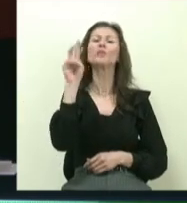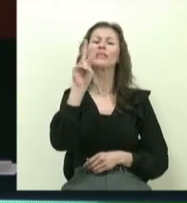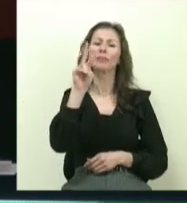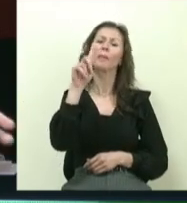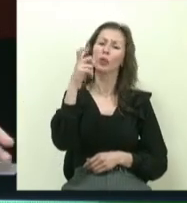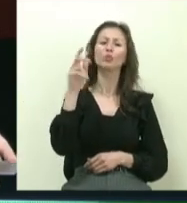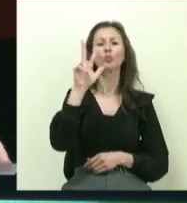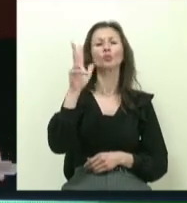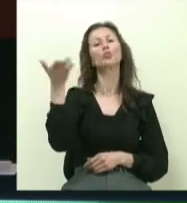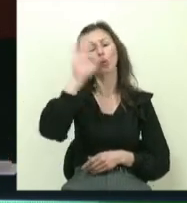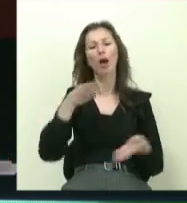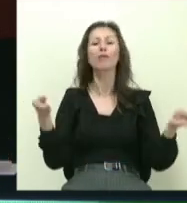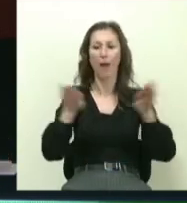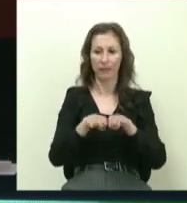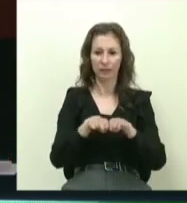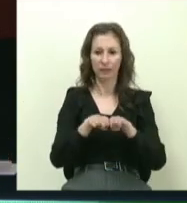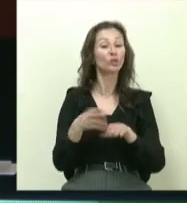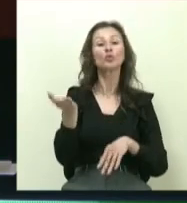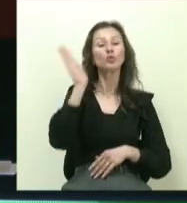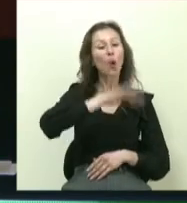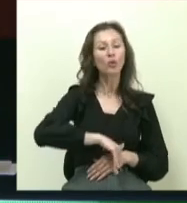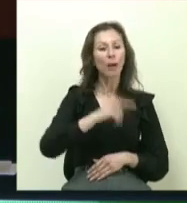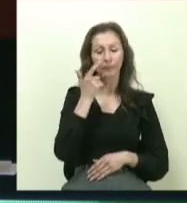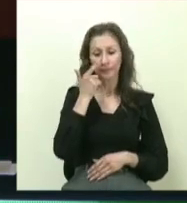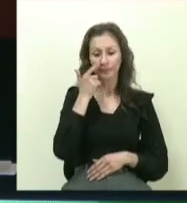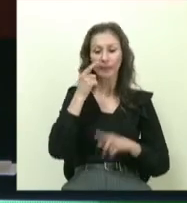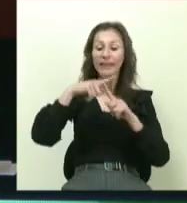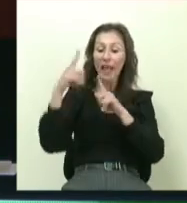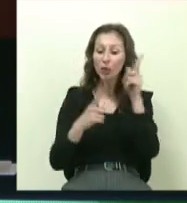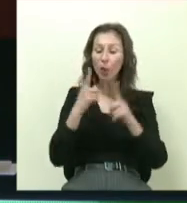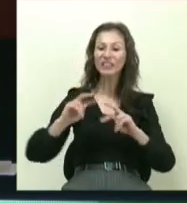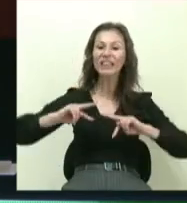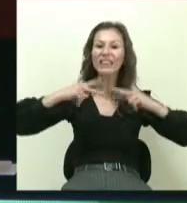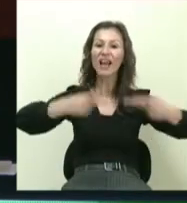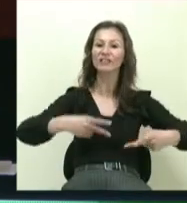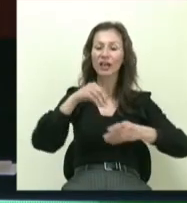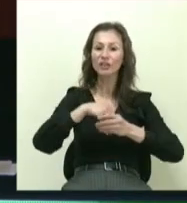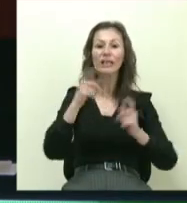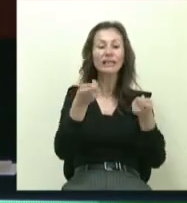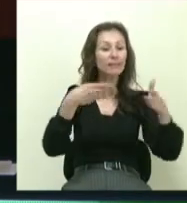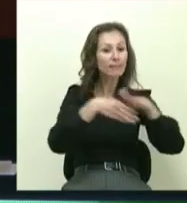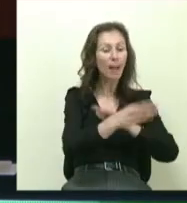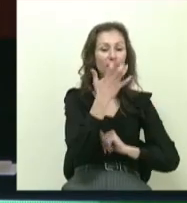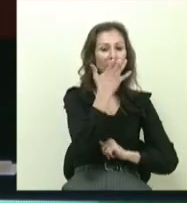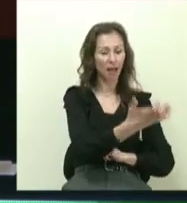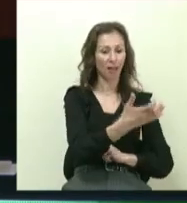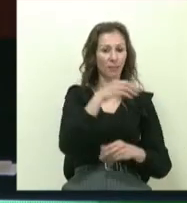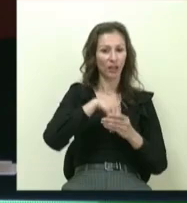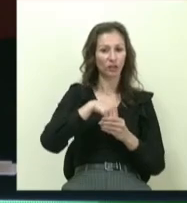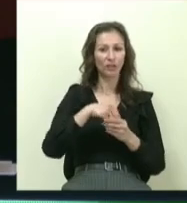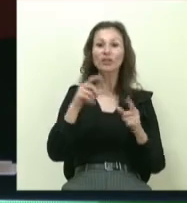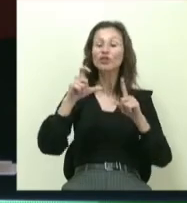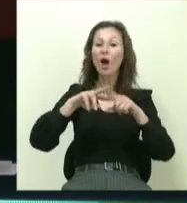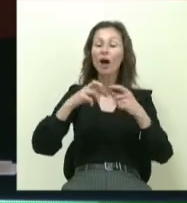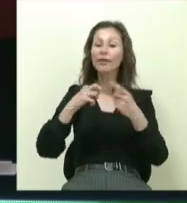olur 30'lardan sonra kapanır zaten sonrasında ise teknoloji transferi için istihdam yaratma potansiyeli için